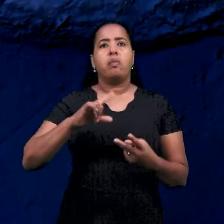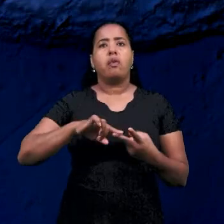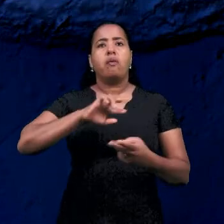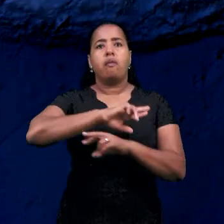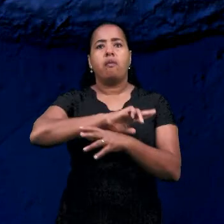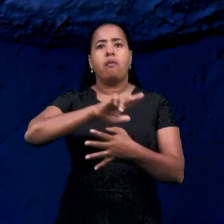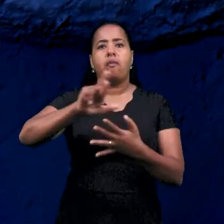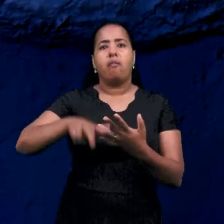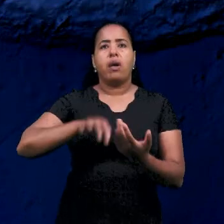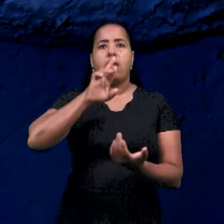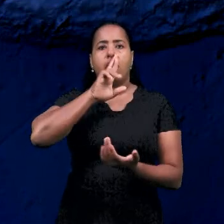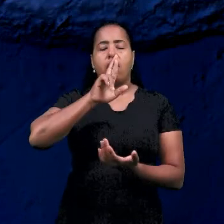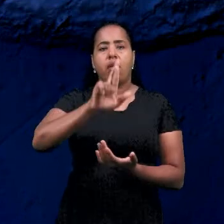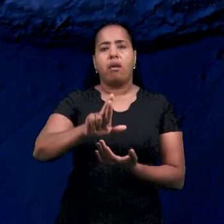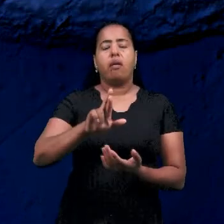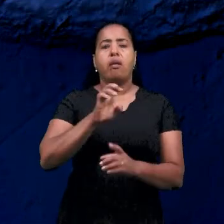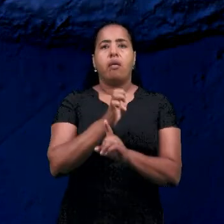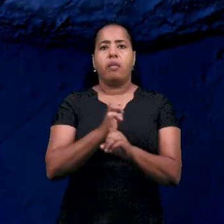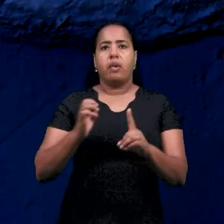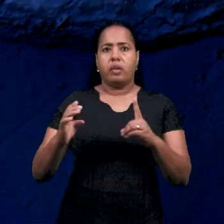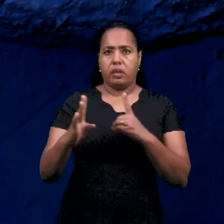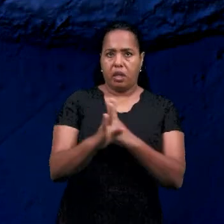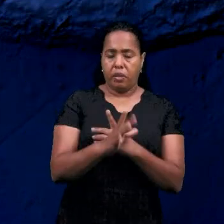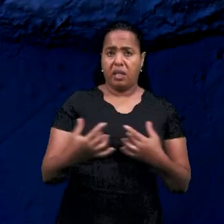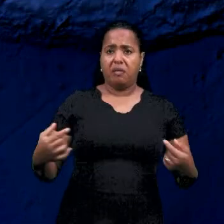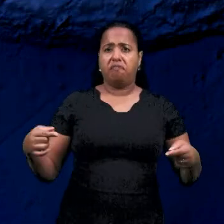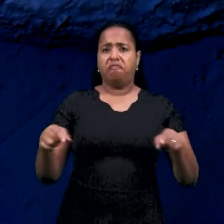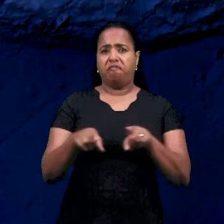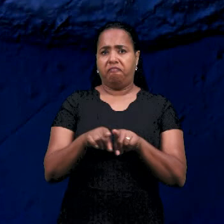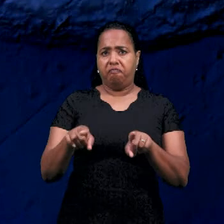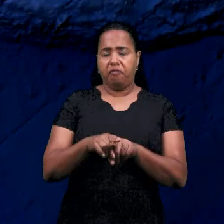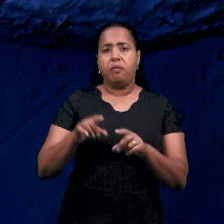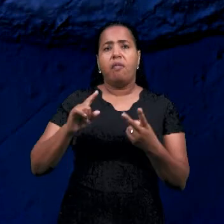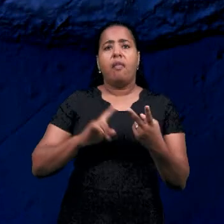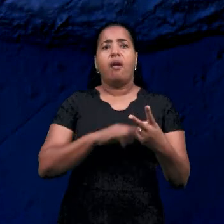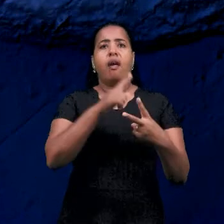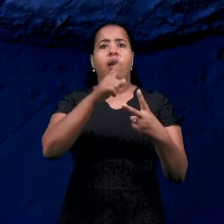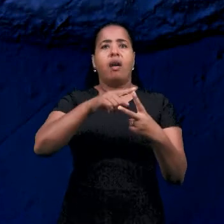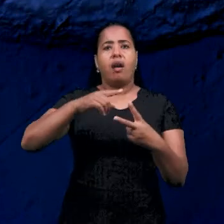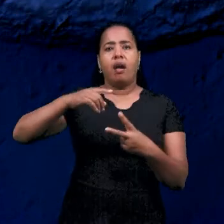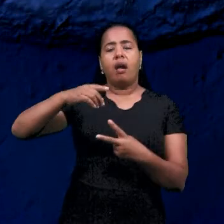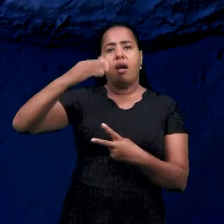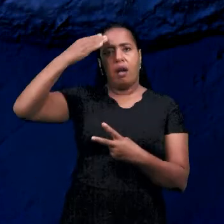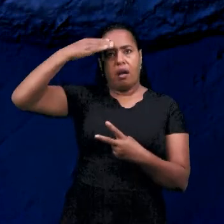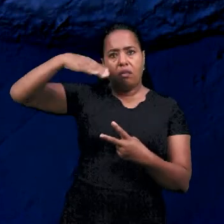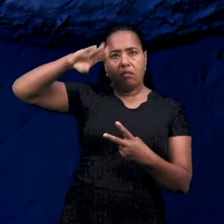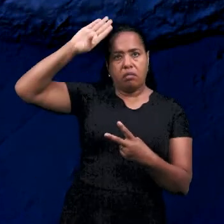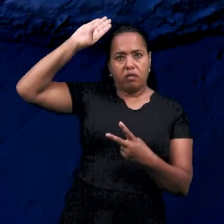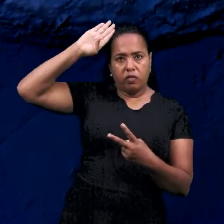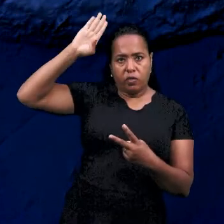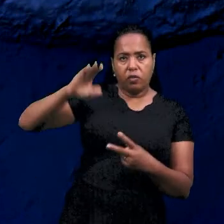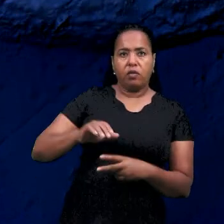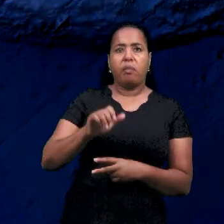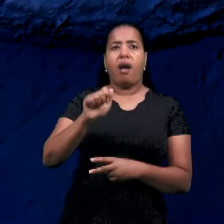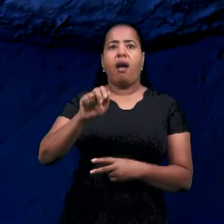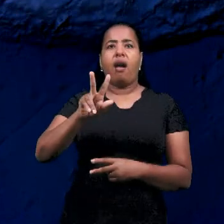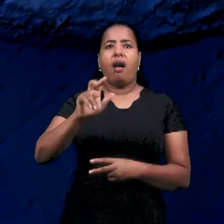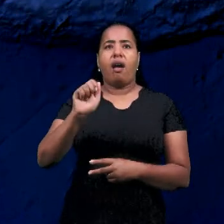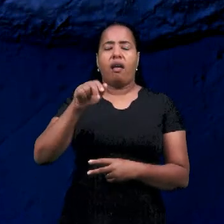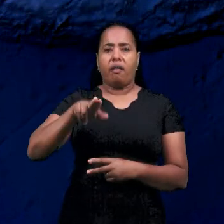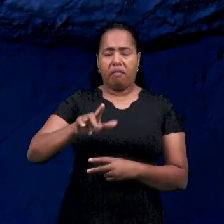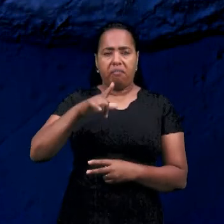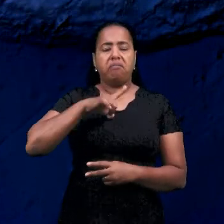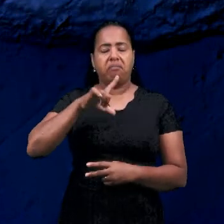de réponses à notre école biblique dominicale. Nous pouvons aussi aller à Cuba. À Cuba, nous avons tout d'abord à La Havane, nous avons